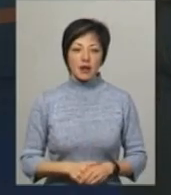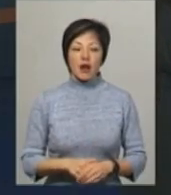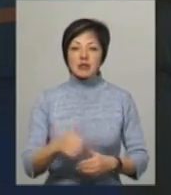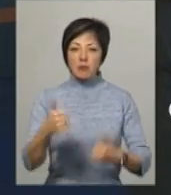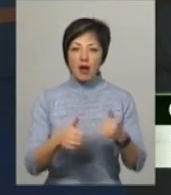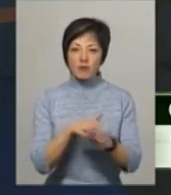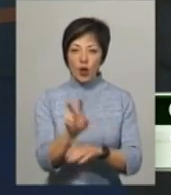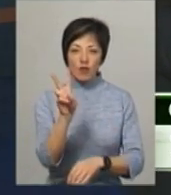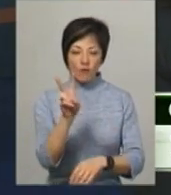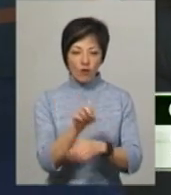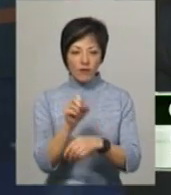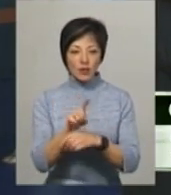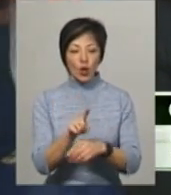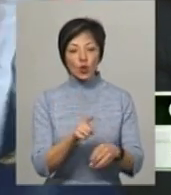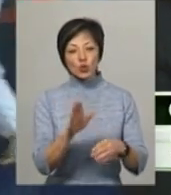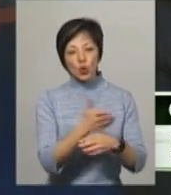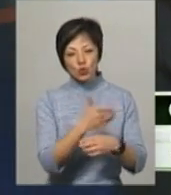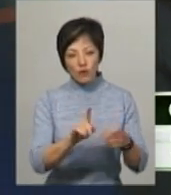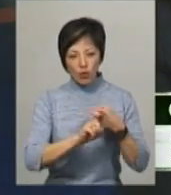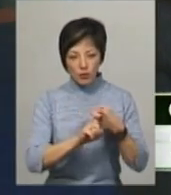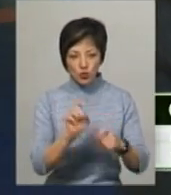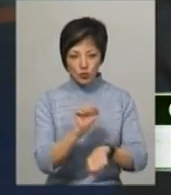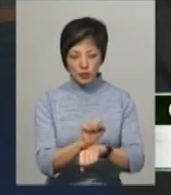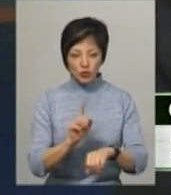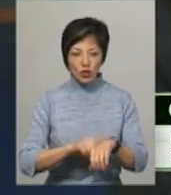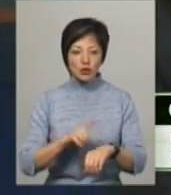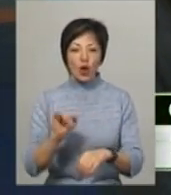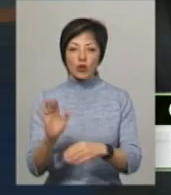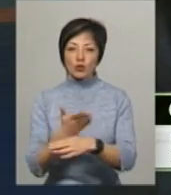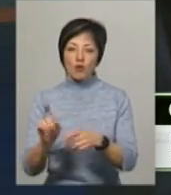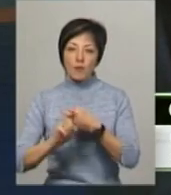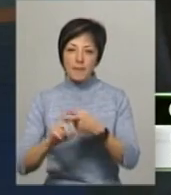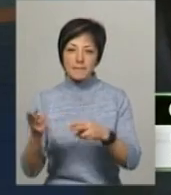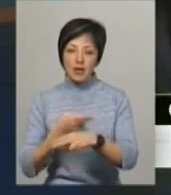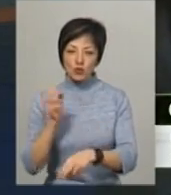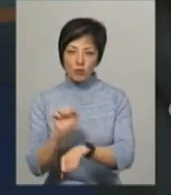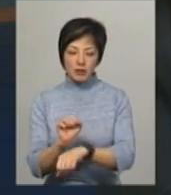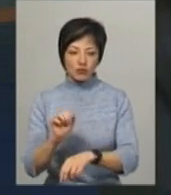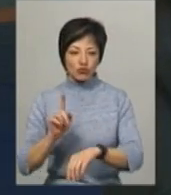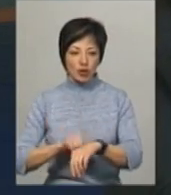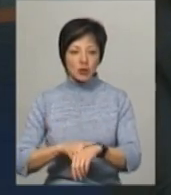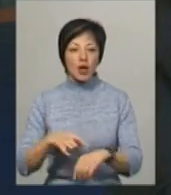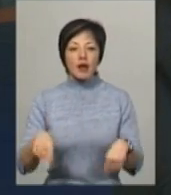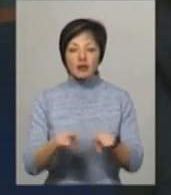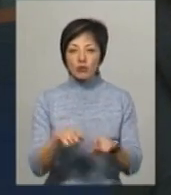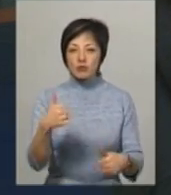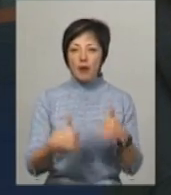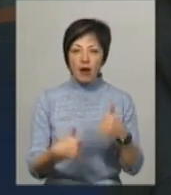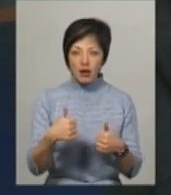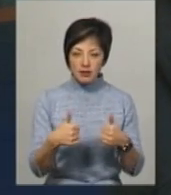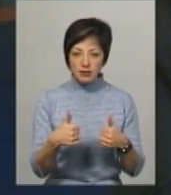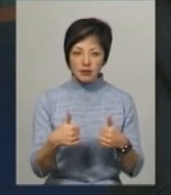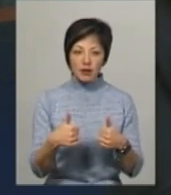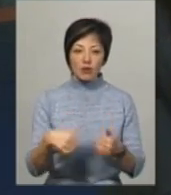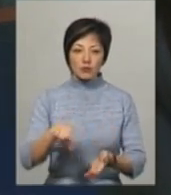відбувається у двох версіях. Дозований контакт із зупинкою часу, дозований контакт без зупинки часу. Також у змаганнях в нас